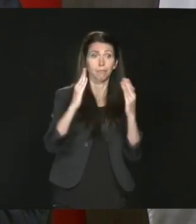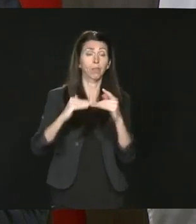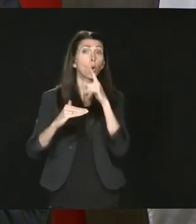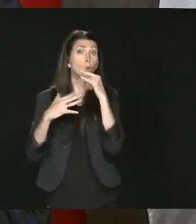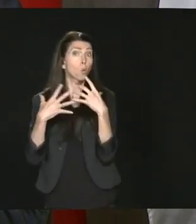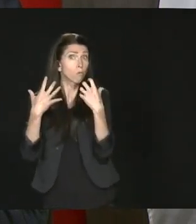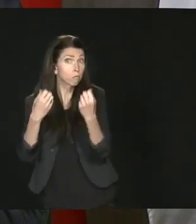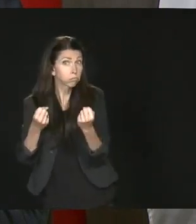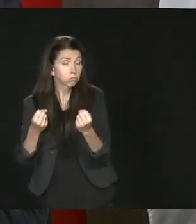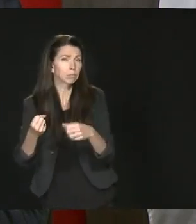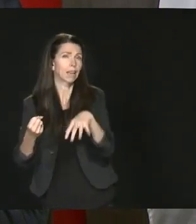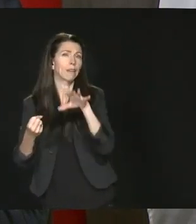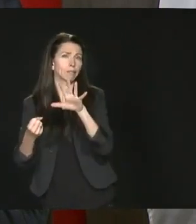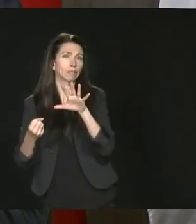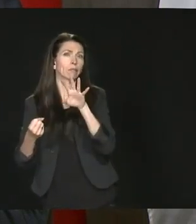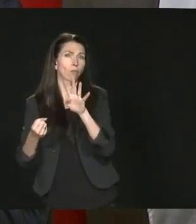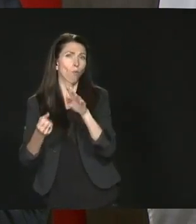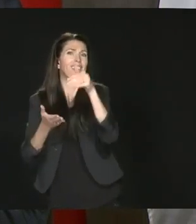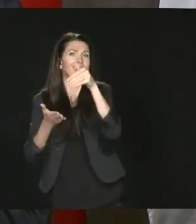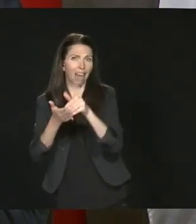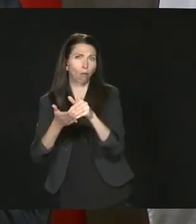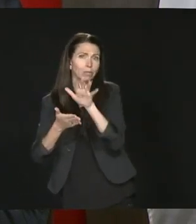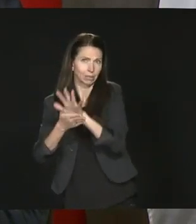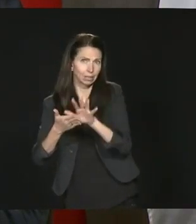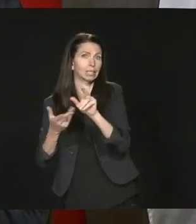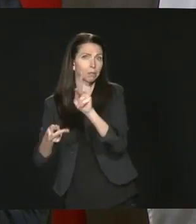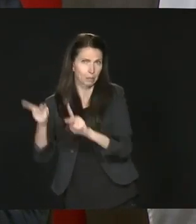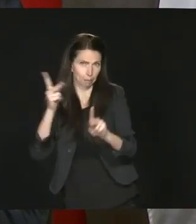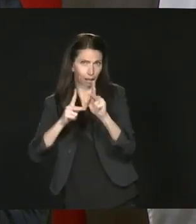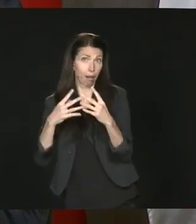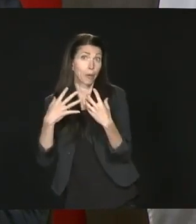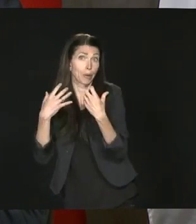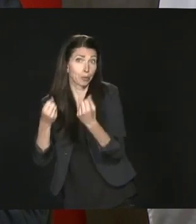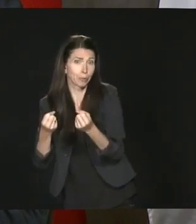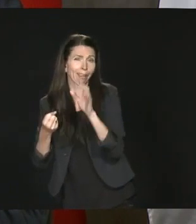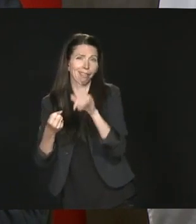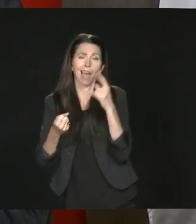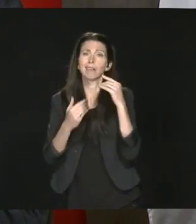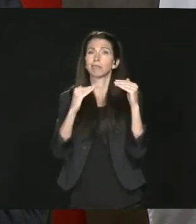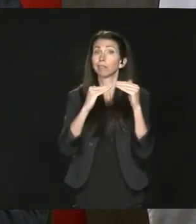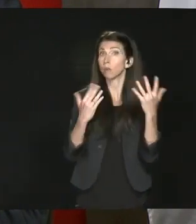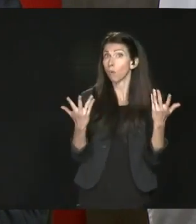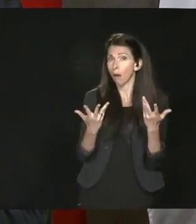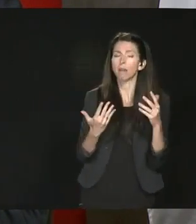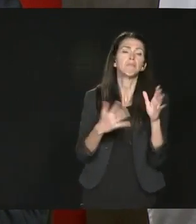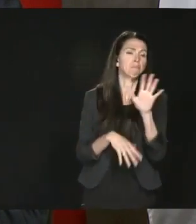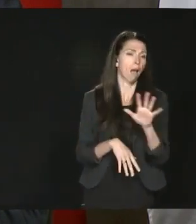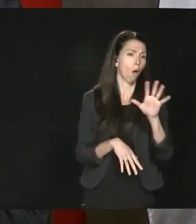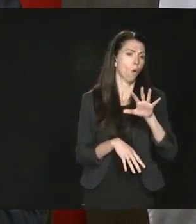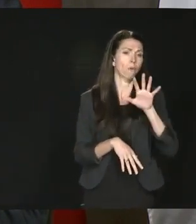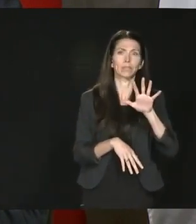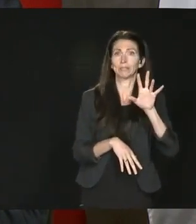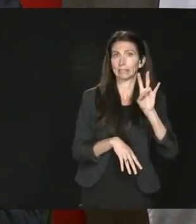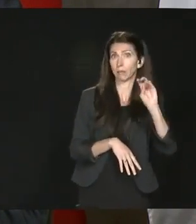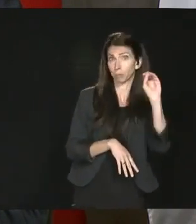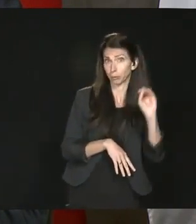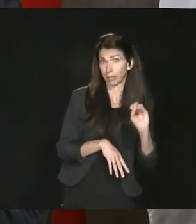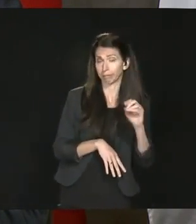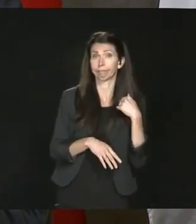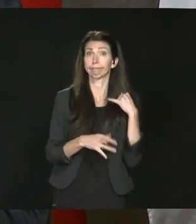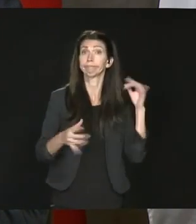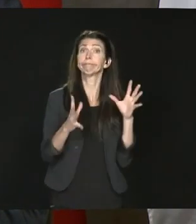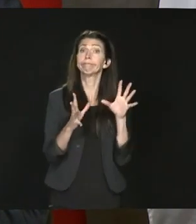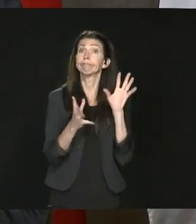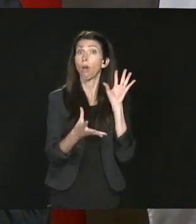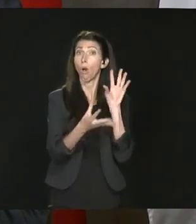Et laboratoires de partout au Canada ont analysé à ce jour plus de 1 930 000 tests de dépistage pour la